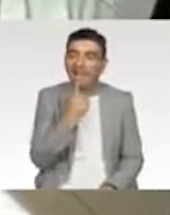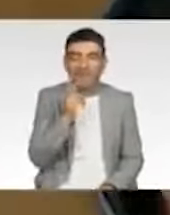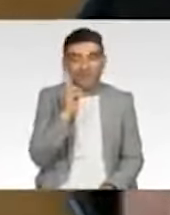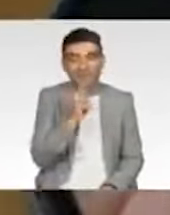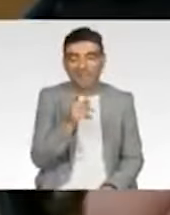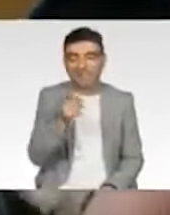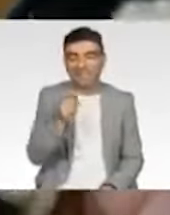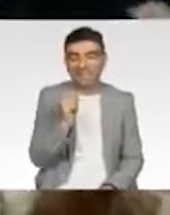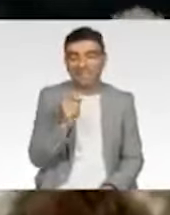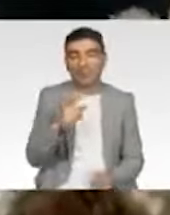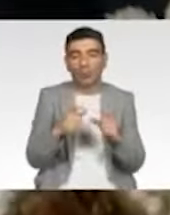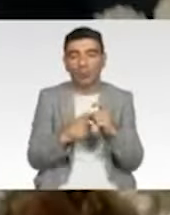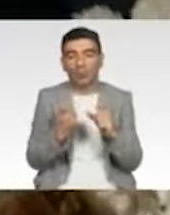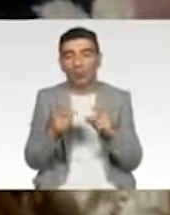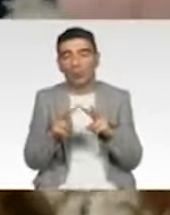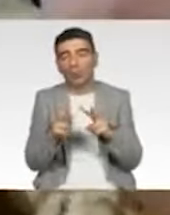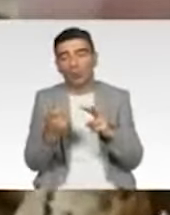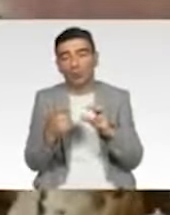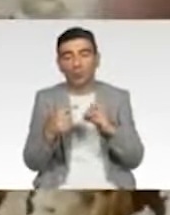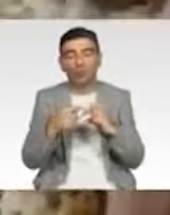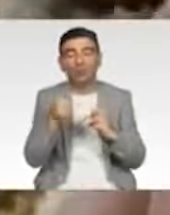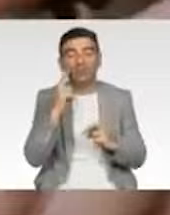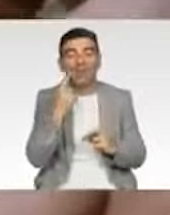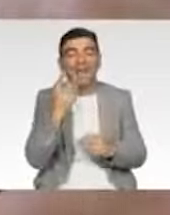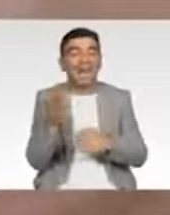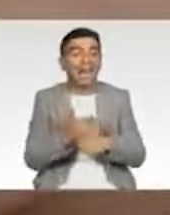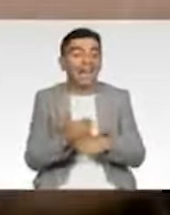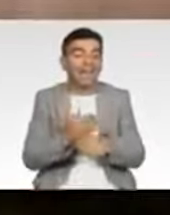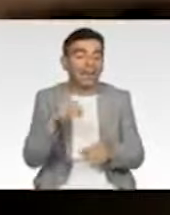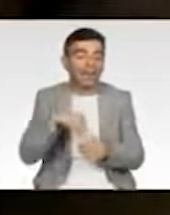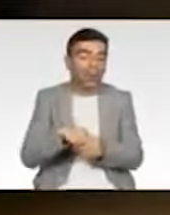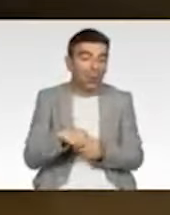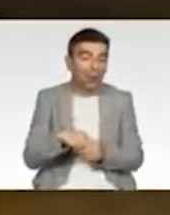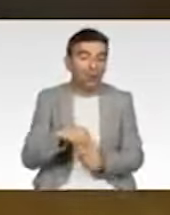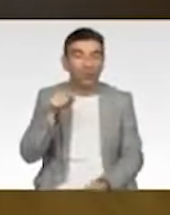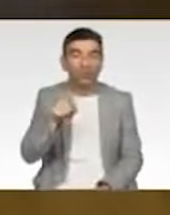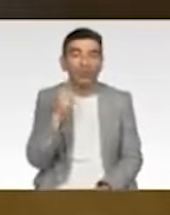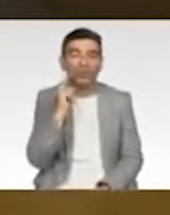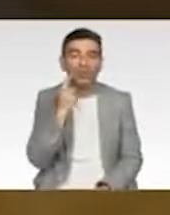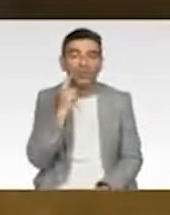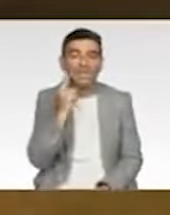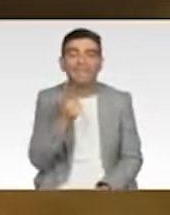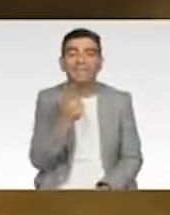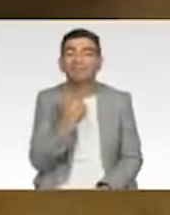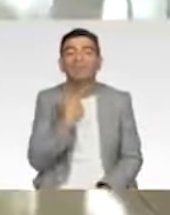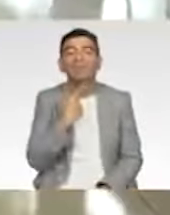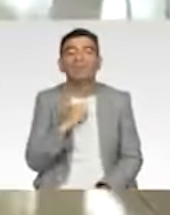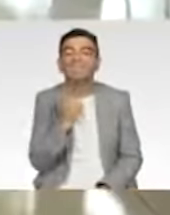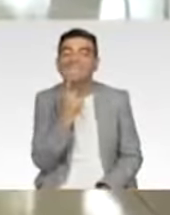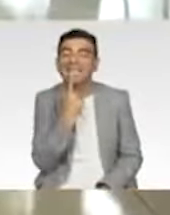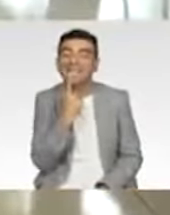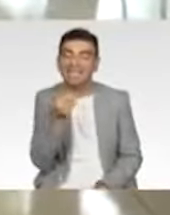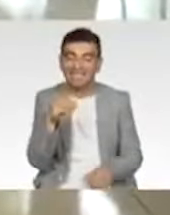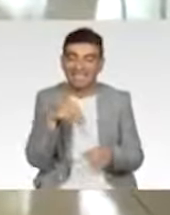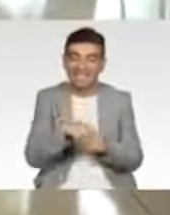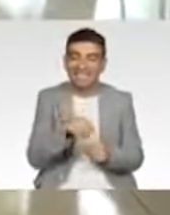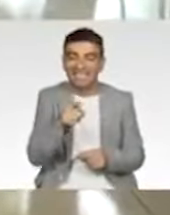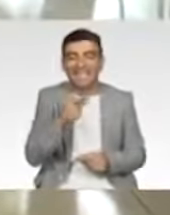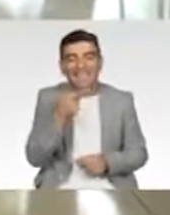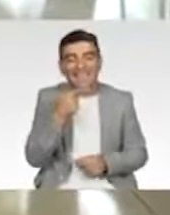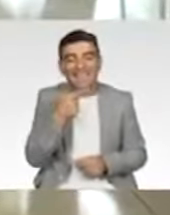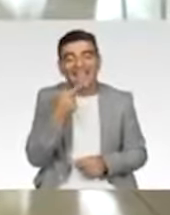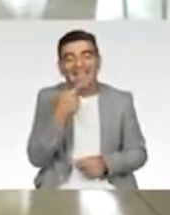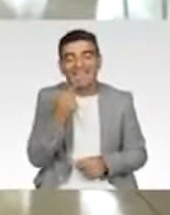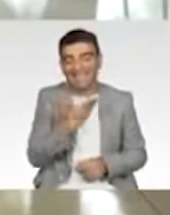Peki, sumura şeker neden koyulur Ayten Hanım? Şekerini damak tadına göre, biz biraz daha onu tatlı